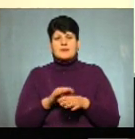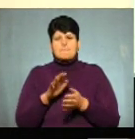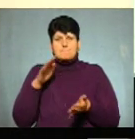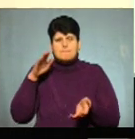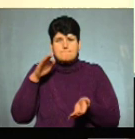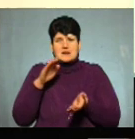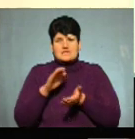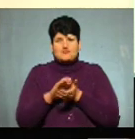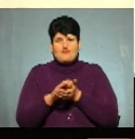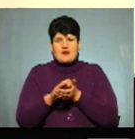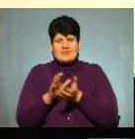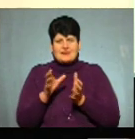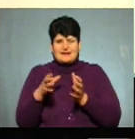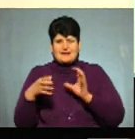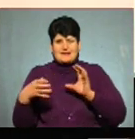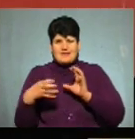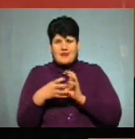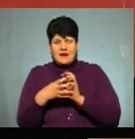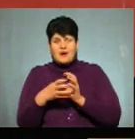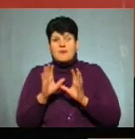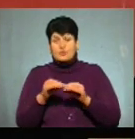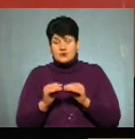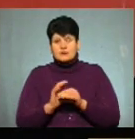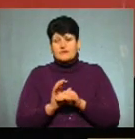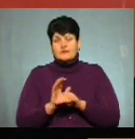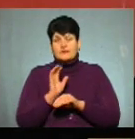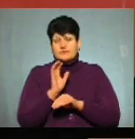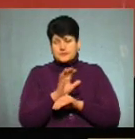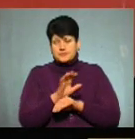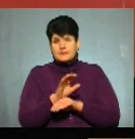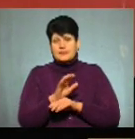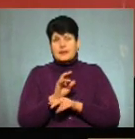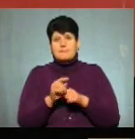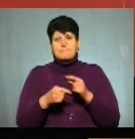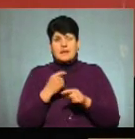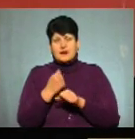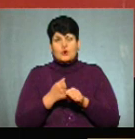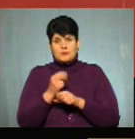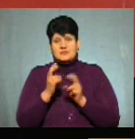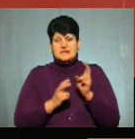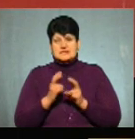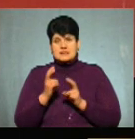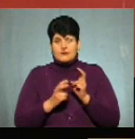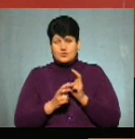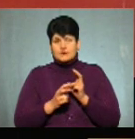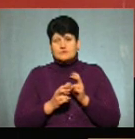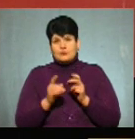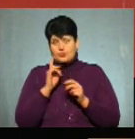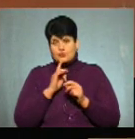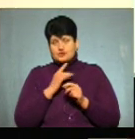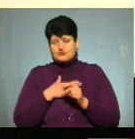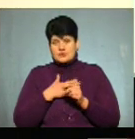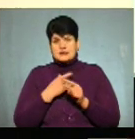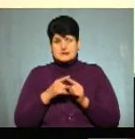пресування. В подальшому вони її везуть на переробний завод. Таким чином в нас поки що відбувається